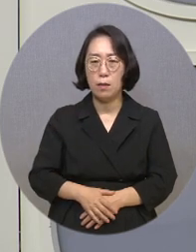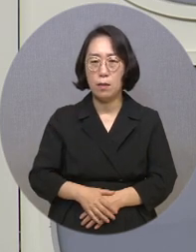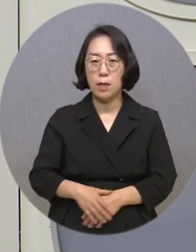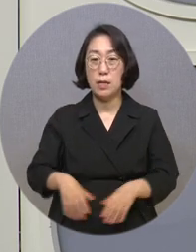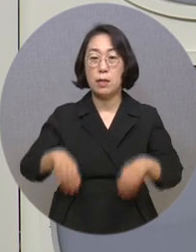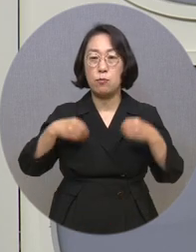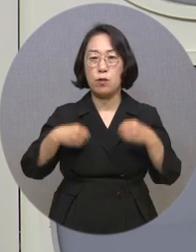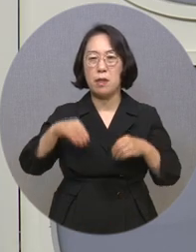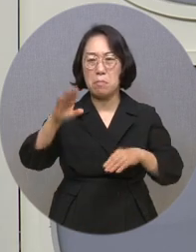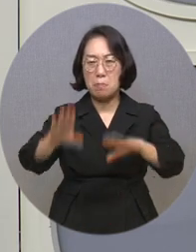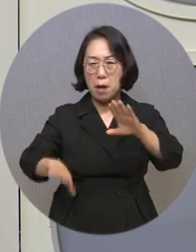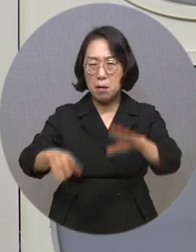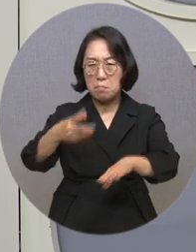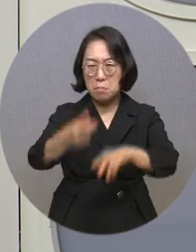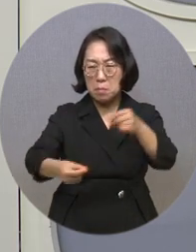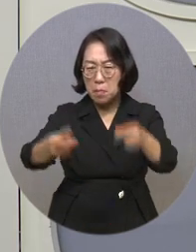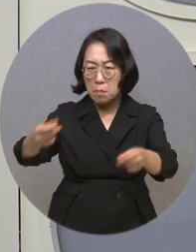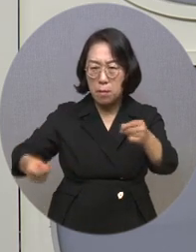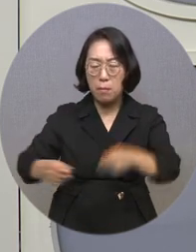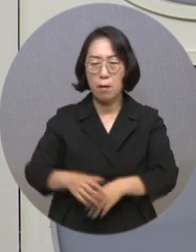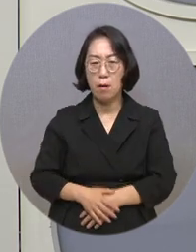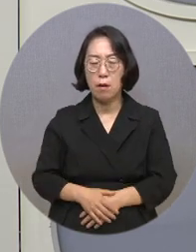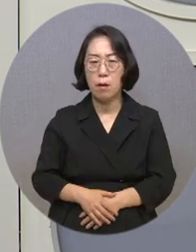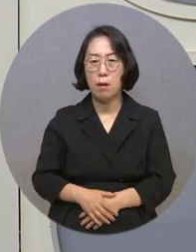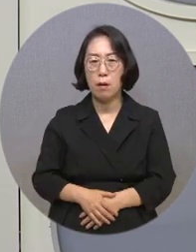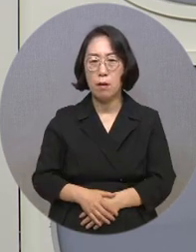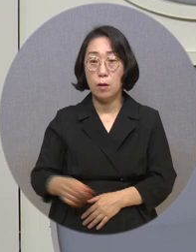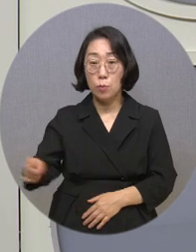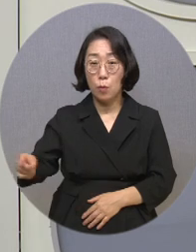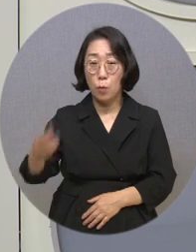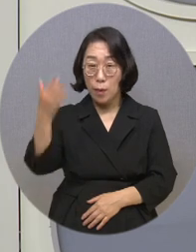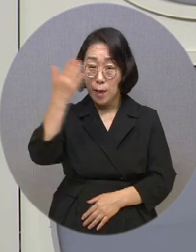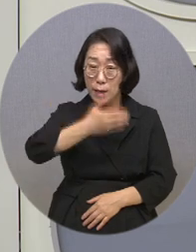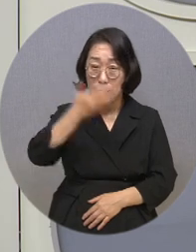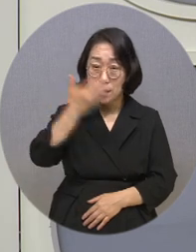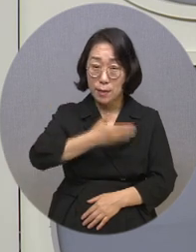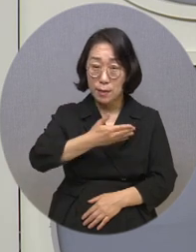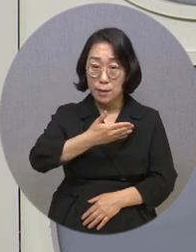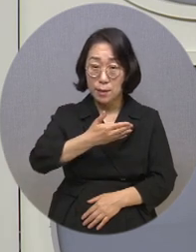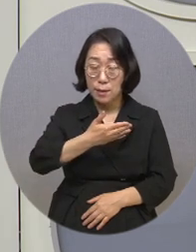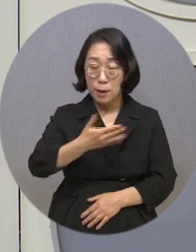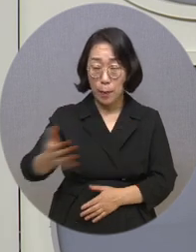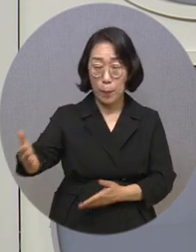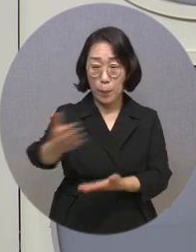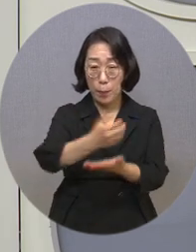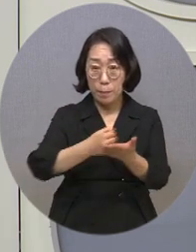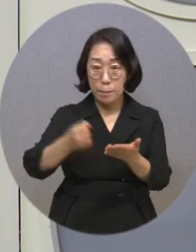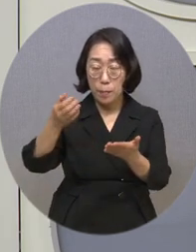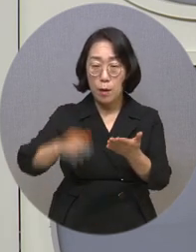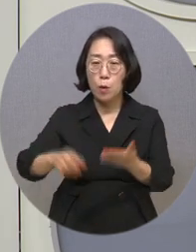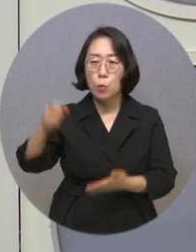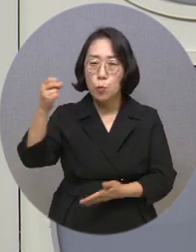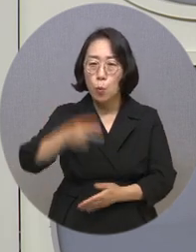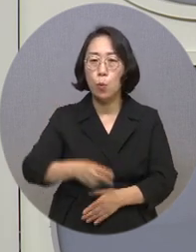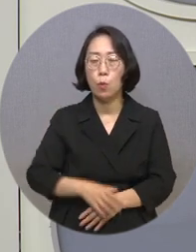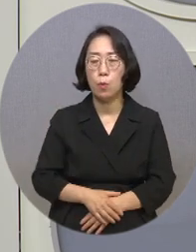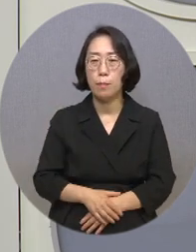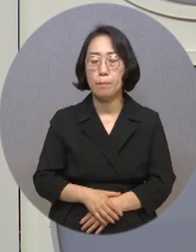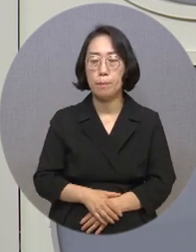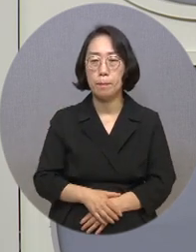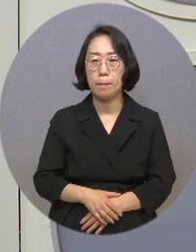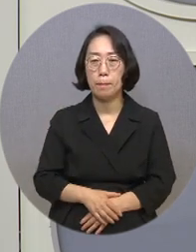이것도 그냥 금방 또 다 선생님이 가서 닦아주고 났어. 근데 그 다음에 또 그랬어요.